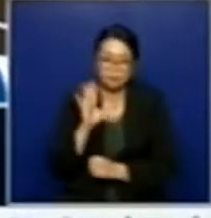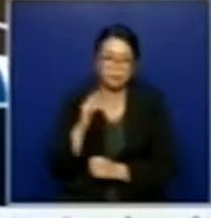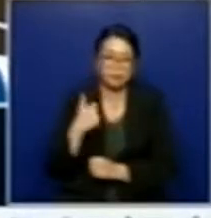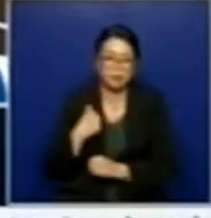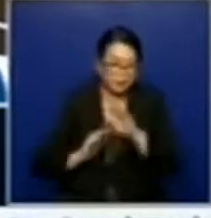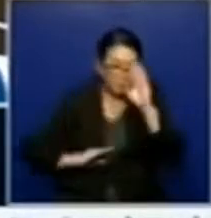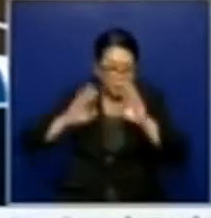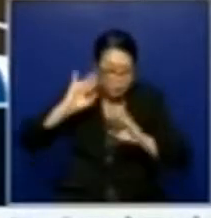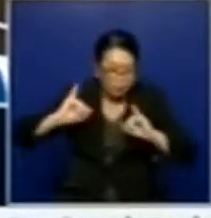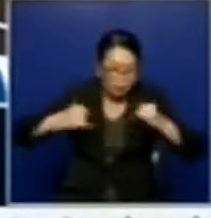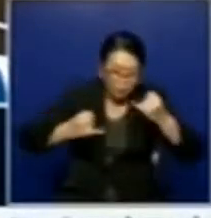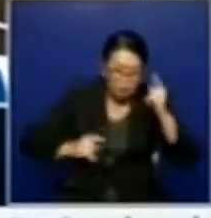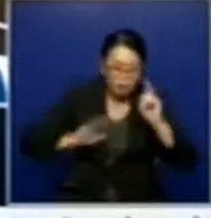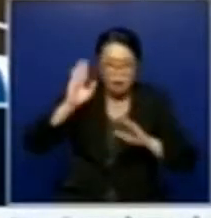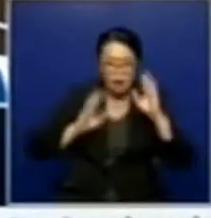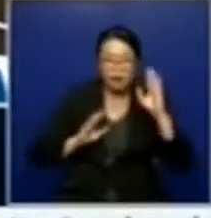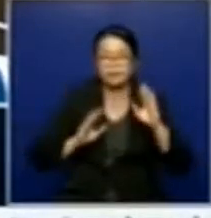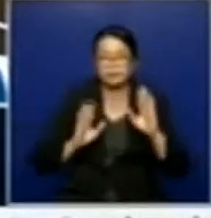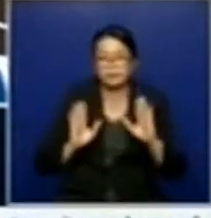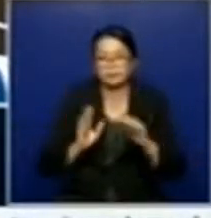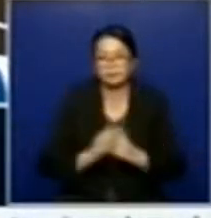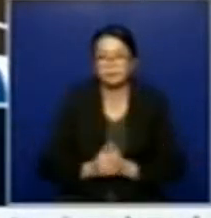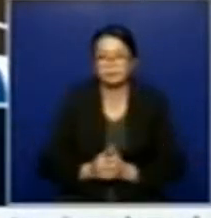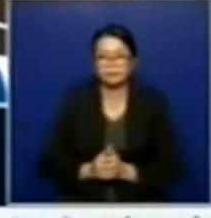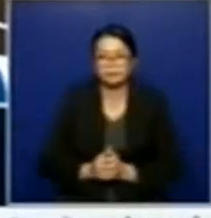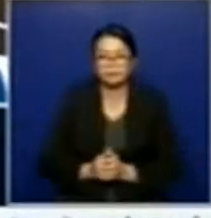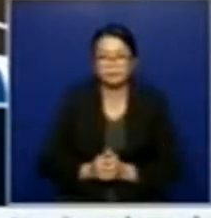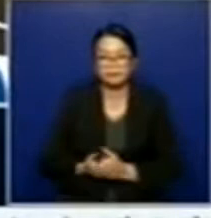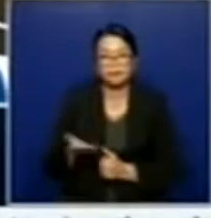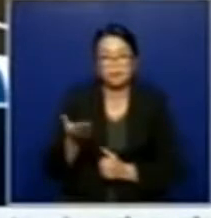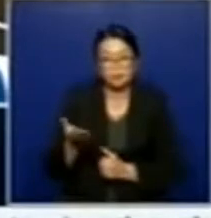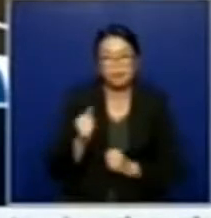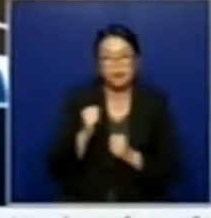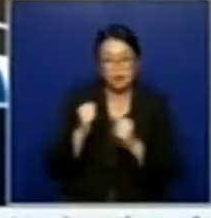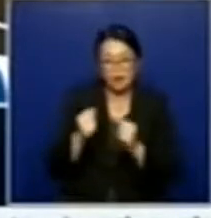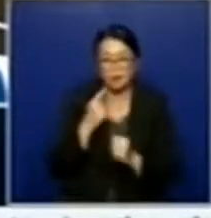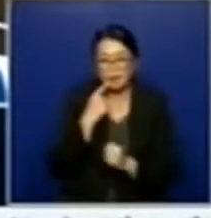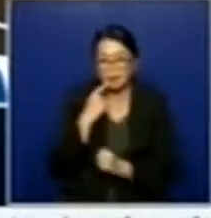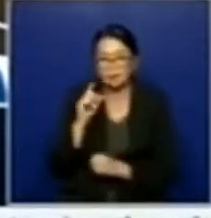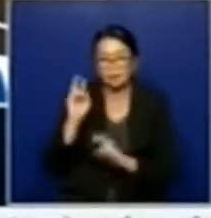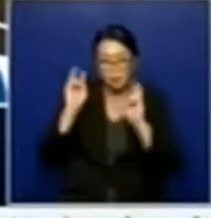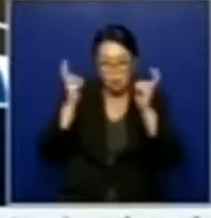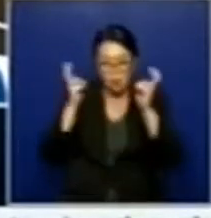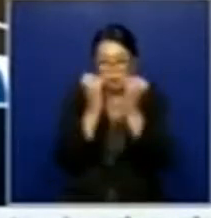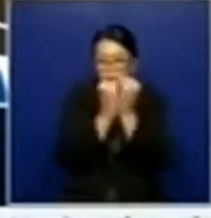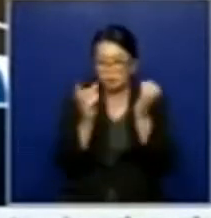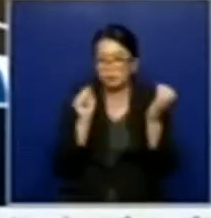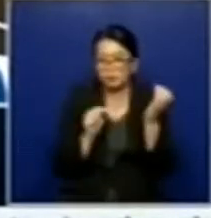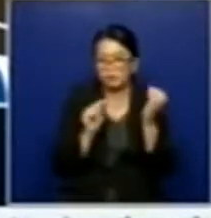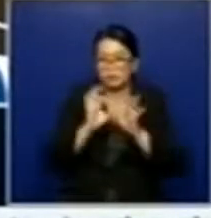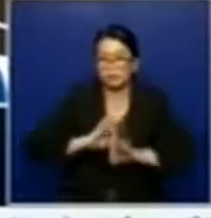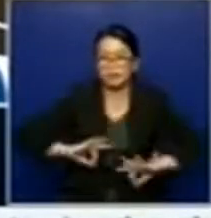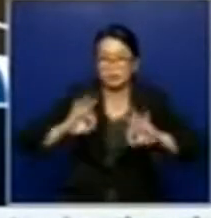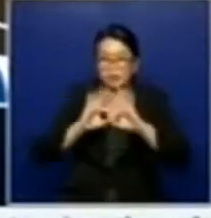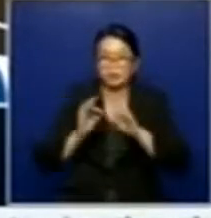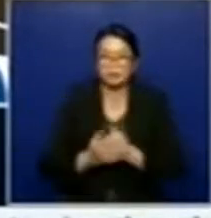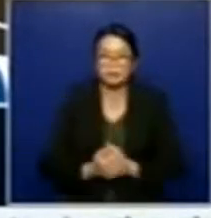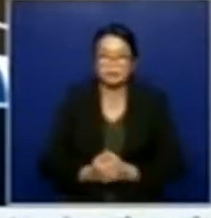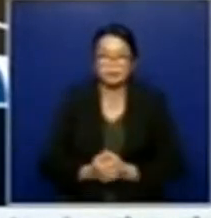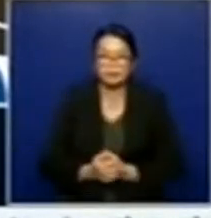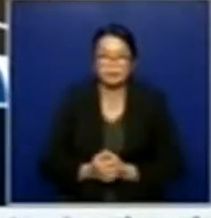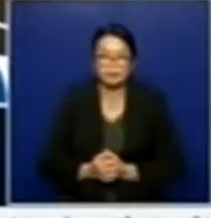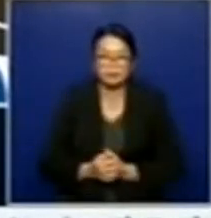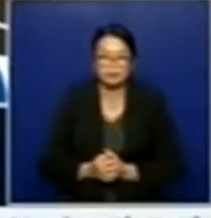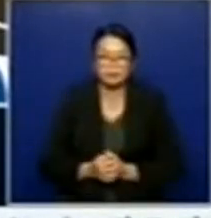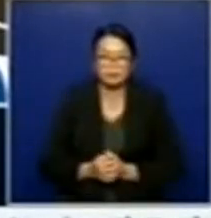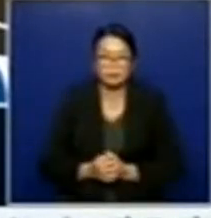การประท้วงโต้ตอบกันไม่จบสิ้นนะครับ ครับผม ยังไงก็พยายามเข้าสู่สาระของการที่เราเห็นด้วยหรือคัดค้